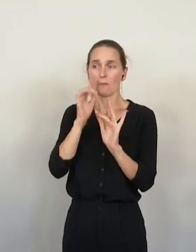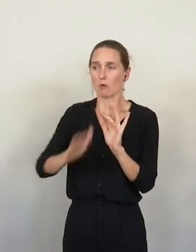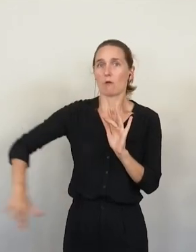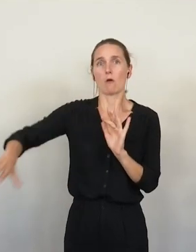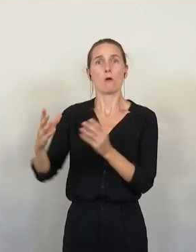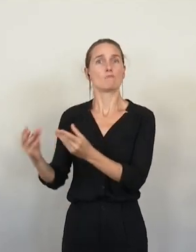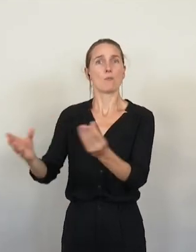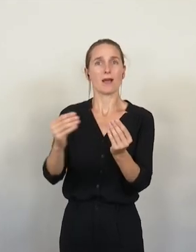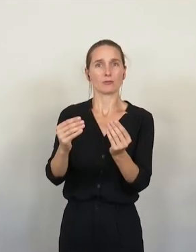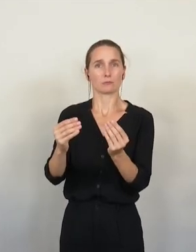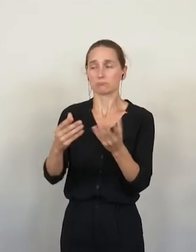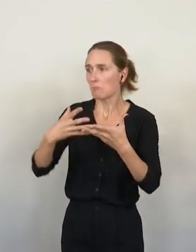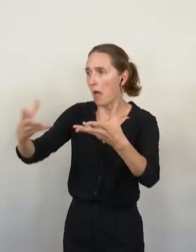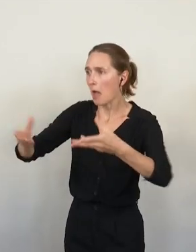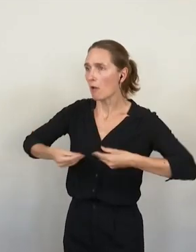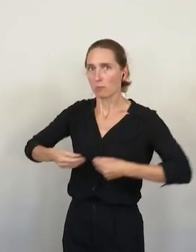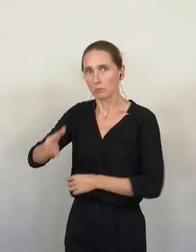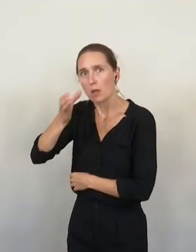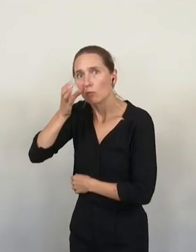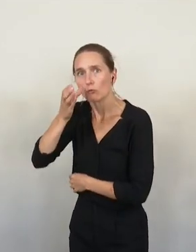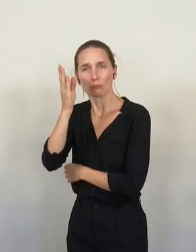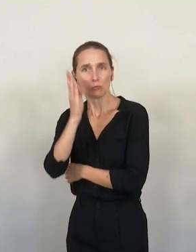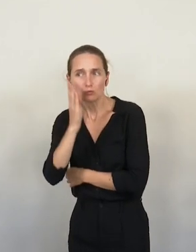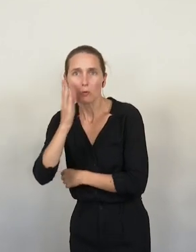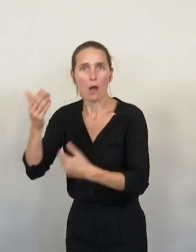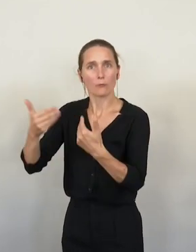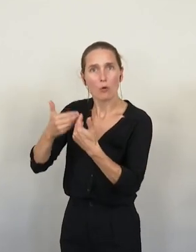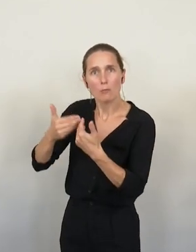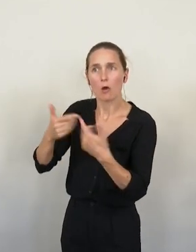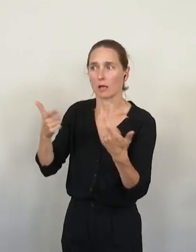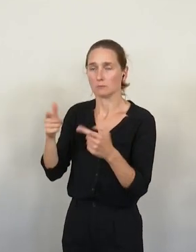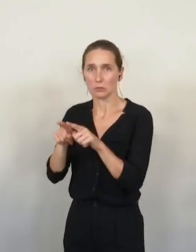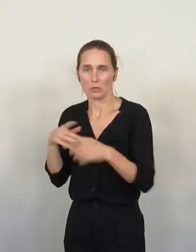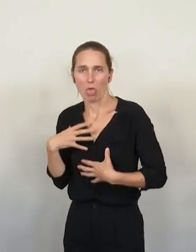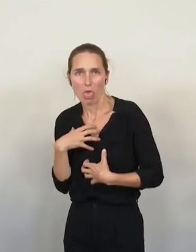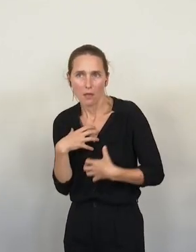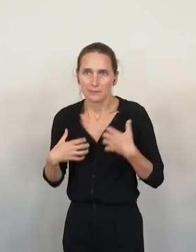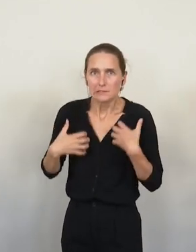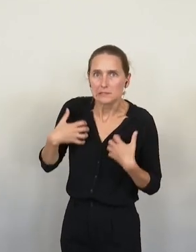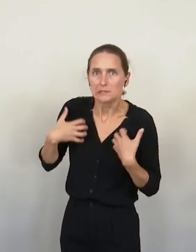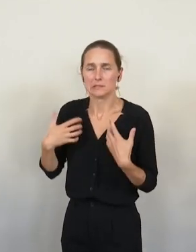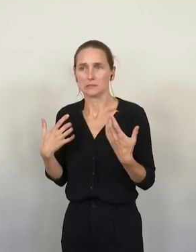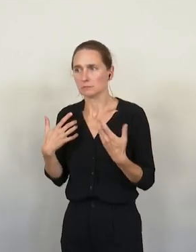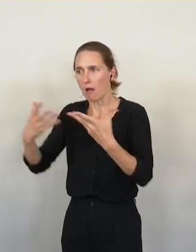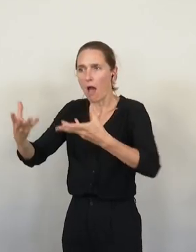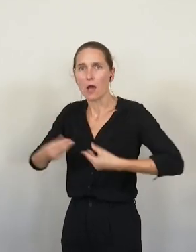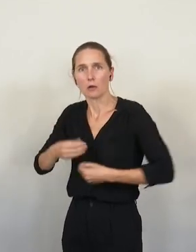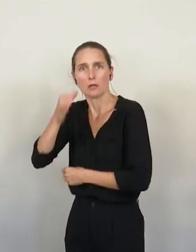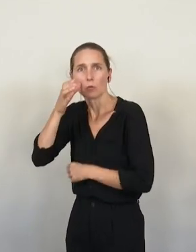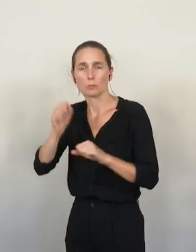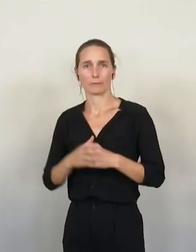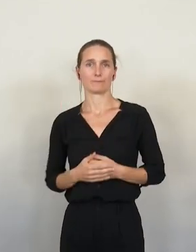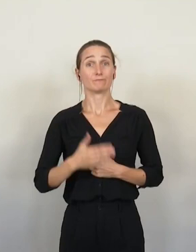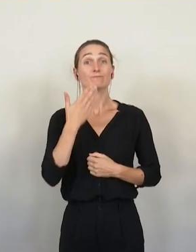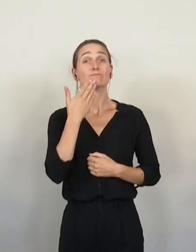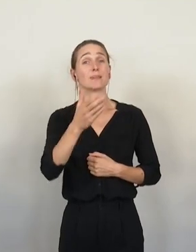prêt à répondre à leurs questions leurs demandes leurs besoins mais aussi leurs angoisses et problèmes du quotidien nous vous